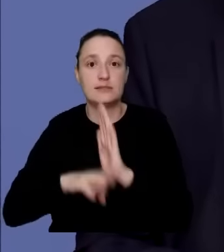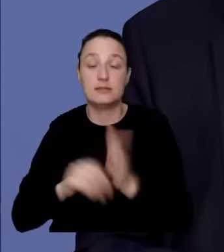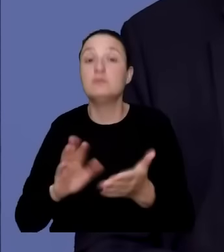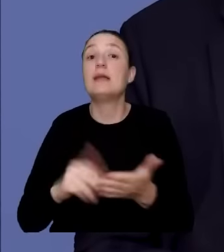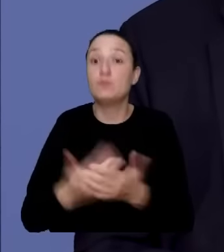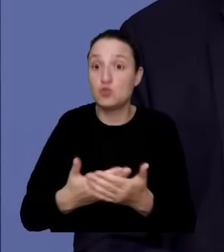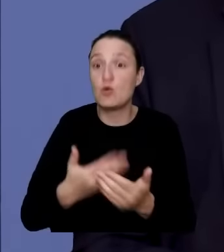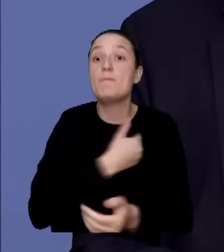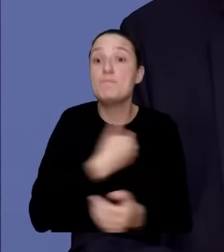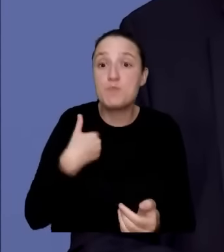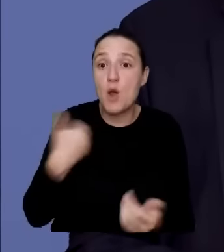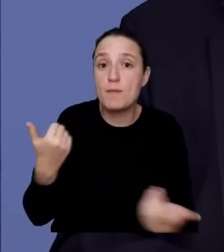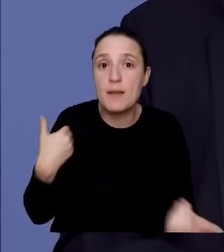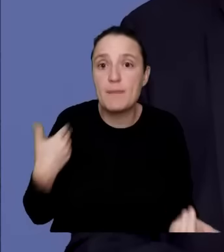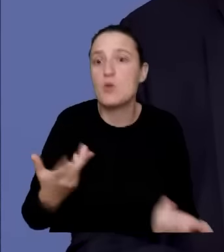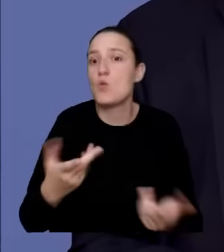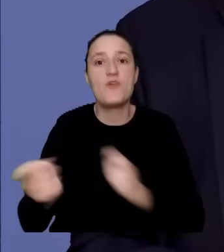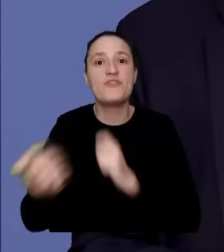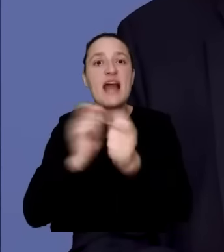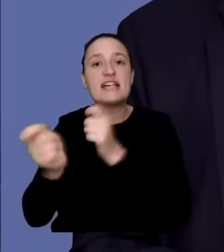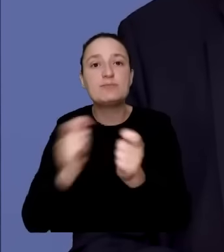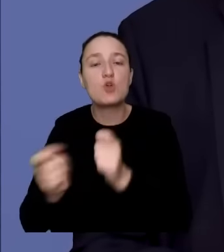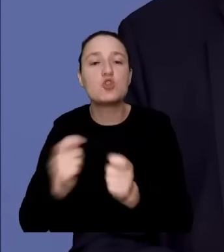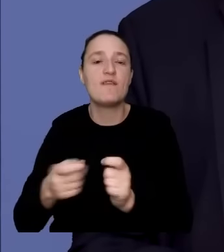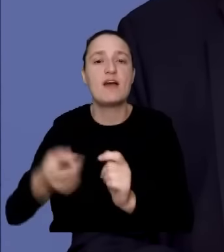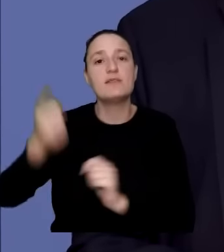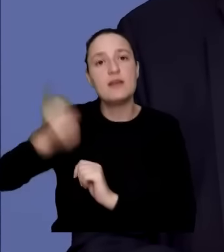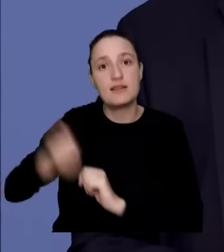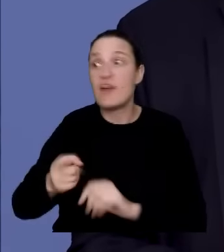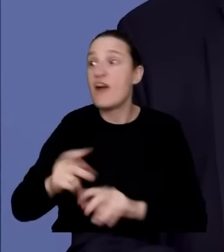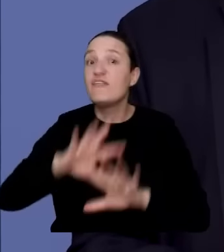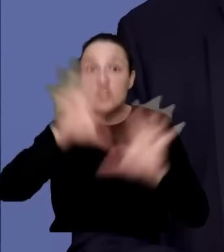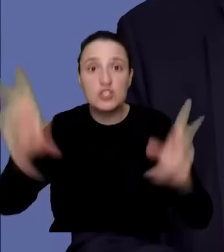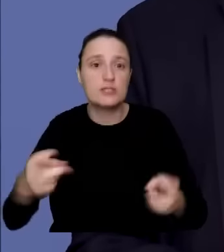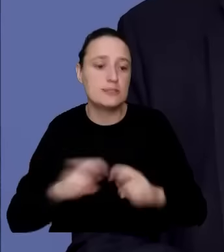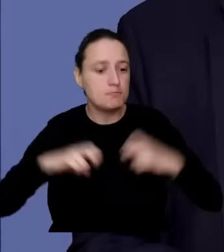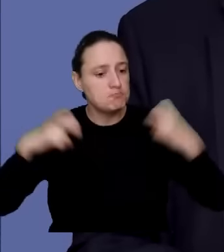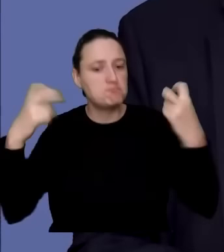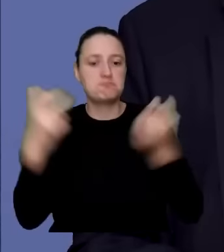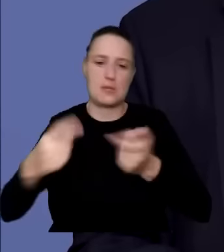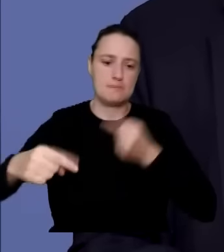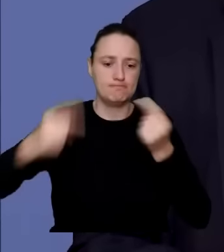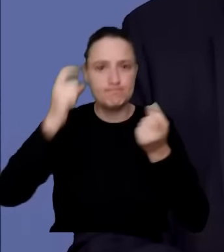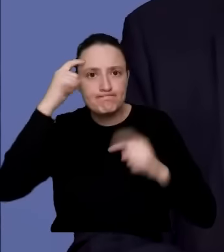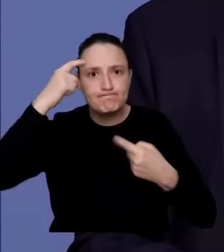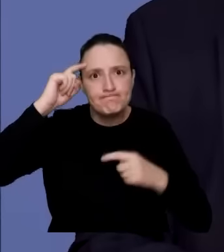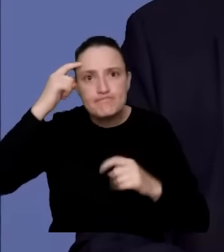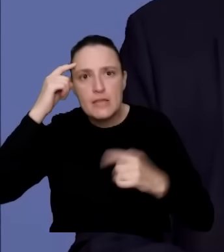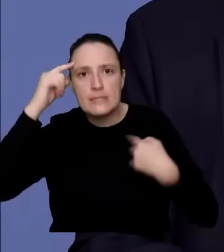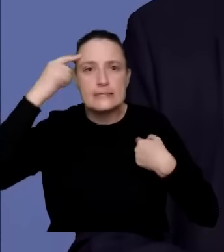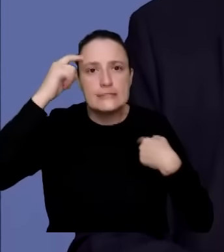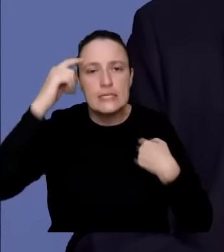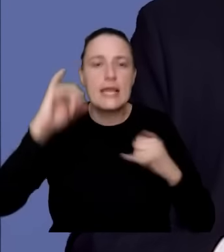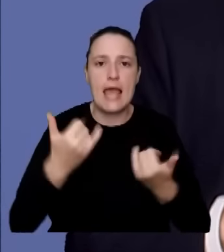kiedyś dyrektywa transportowa siadają wszyscy i zastanawiają się jak to rozwiązać i razem przekonują